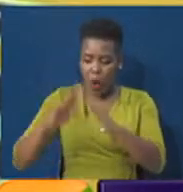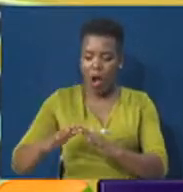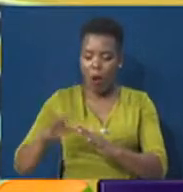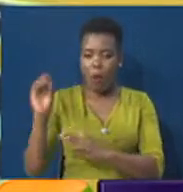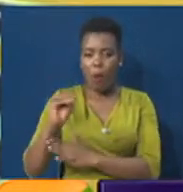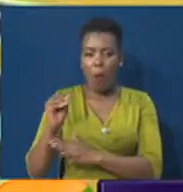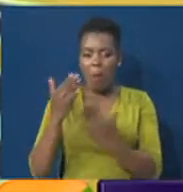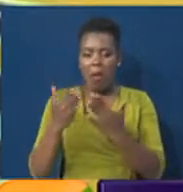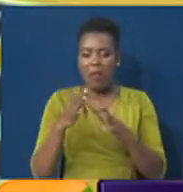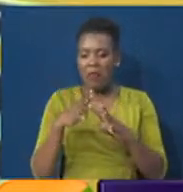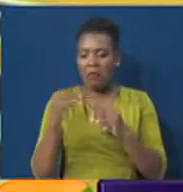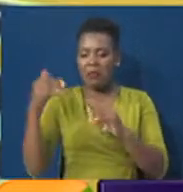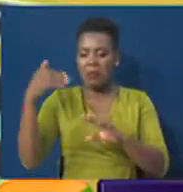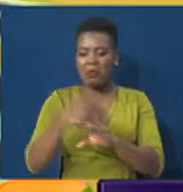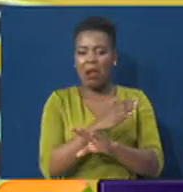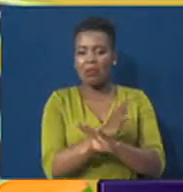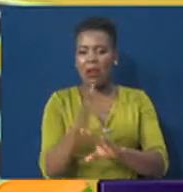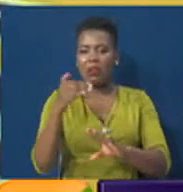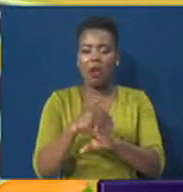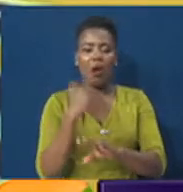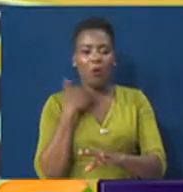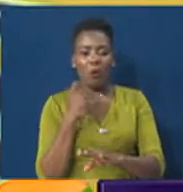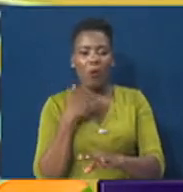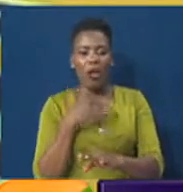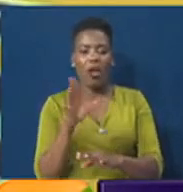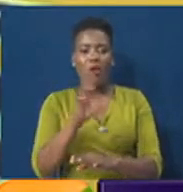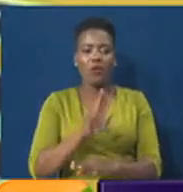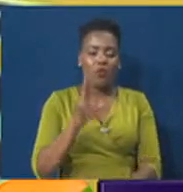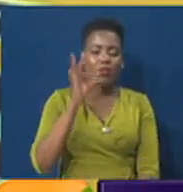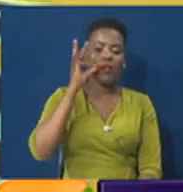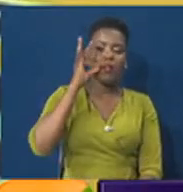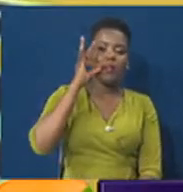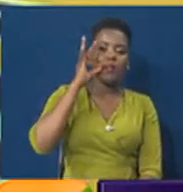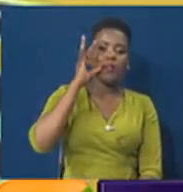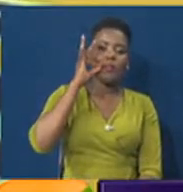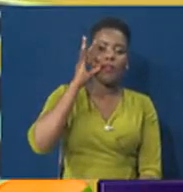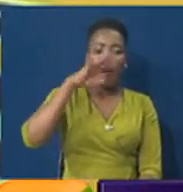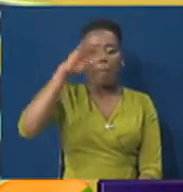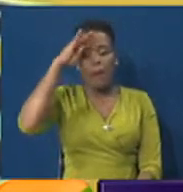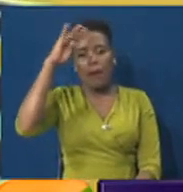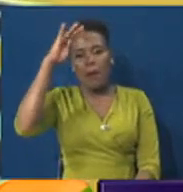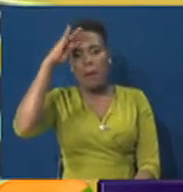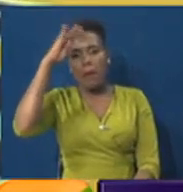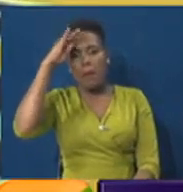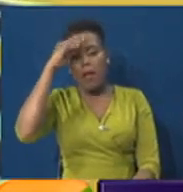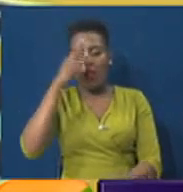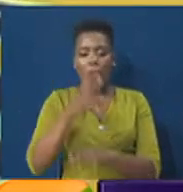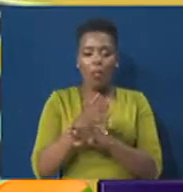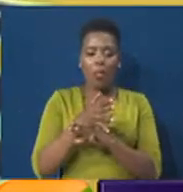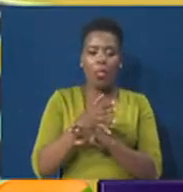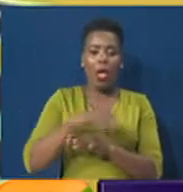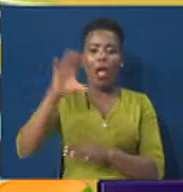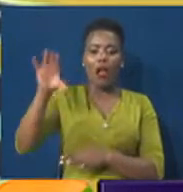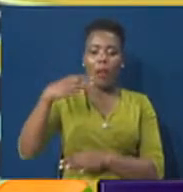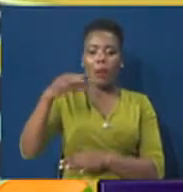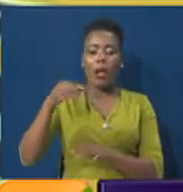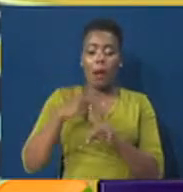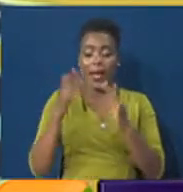ya kulevya, wamekaa katika juu ya mawe, katika shopping center. Na hii